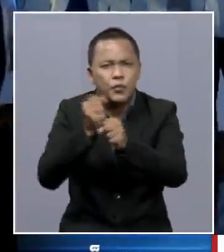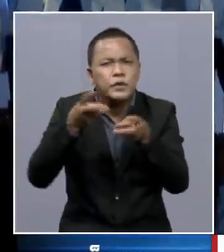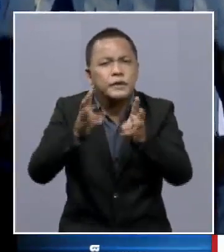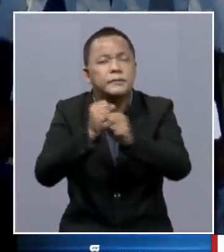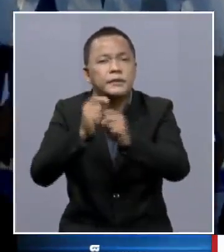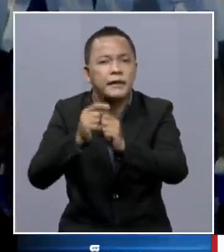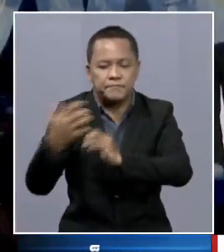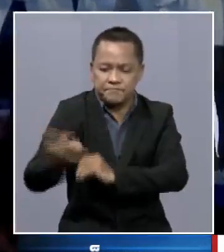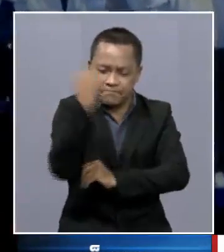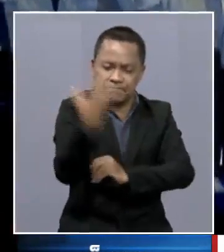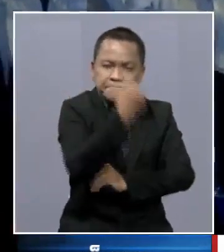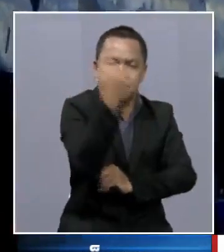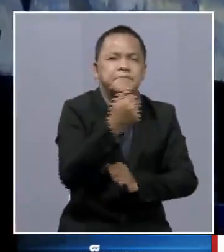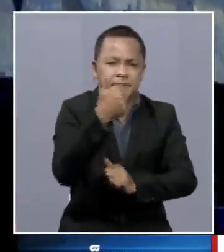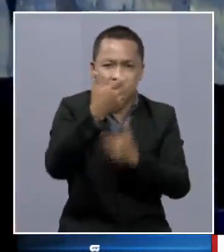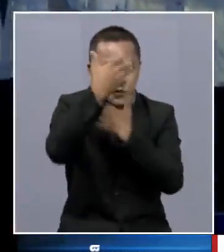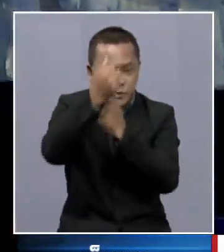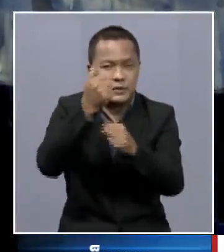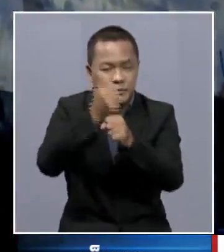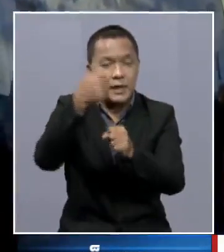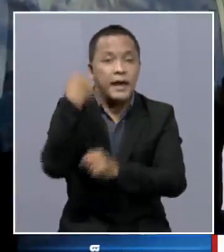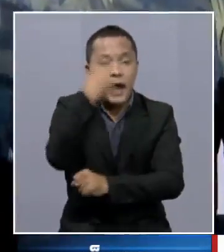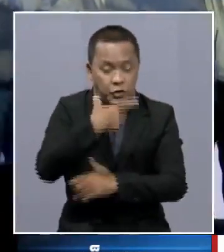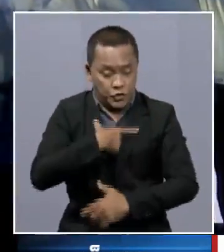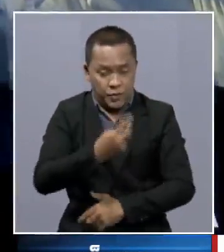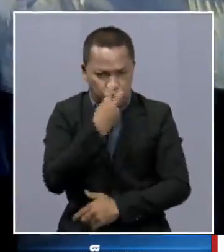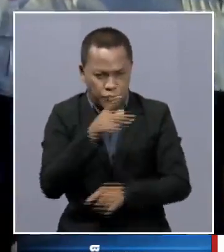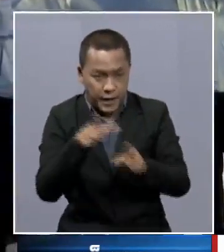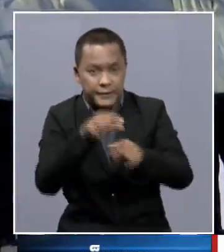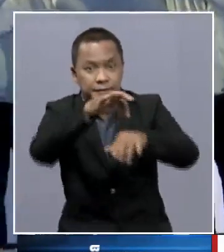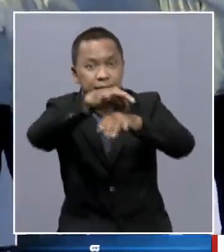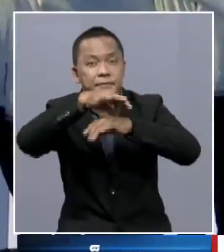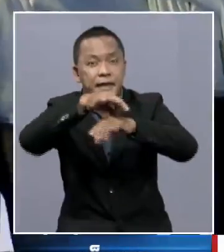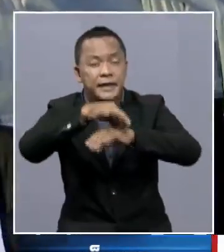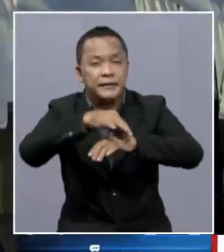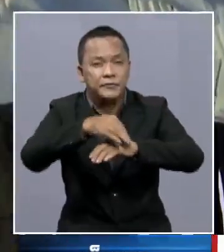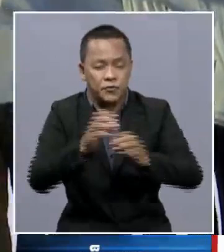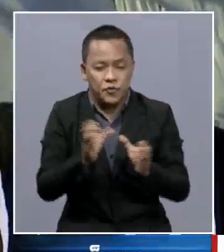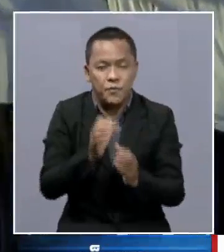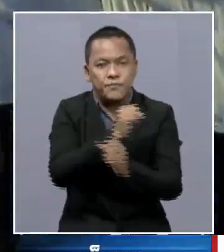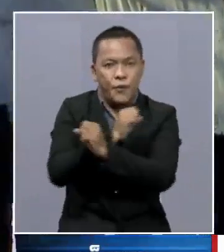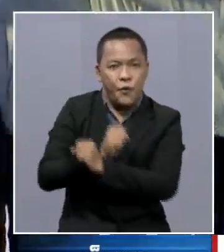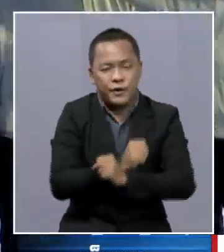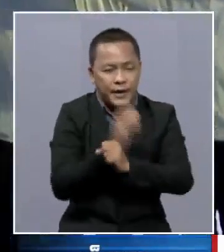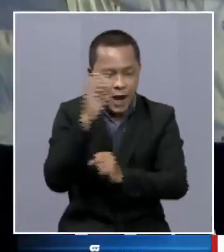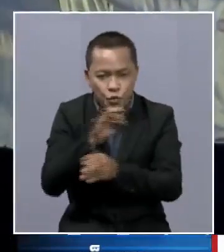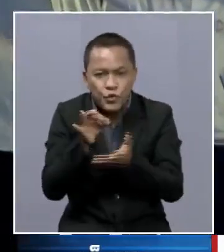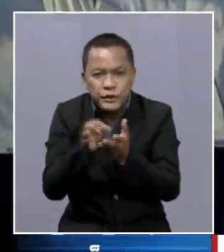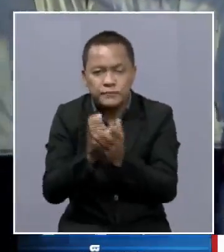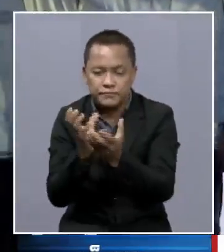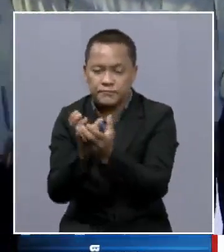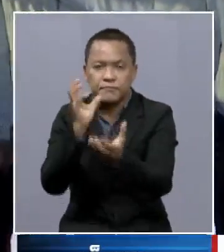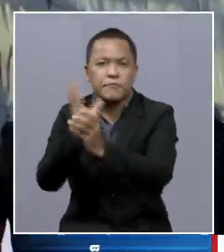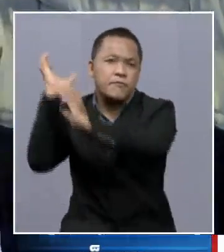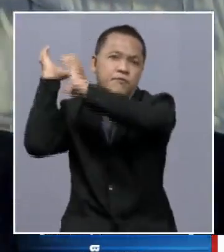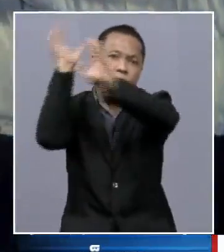ในการชวงชิงความได้เปรียบอย่น่าสนใจถ้าใครที่ชอบดูจะมตำแ่งที่เรีกว Quarterbacksทำหนาที่หาจงหะ คว้างบ